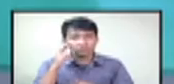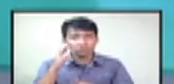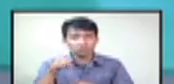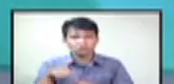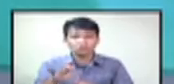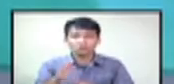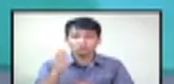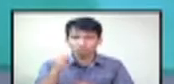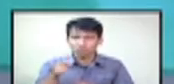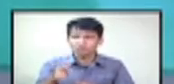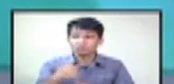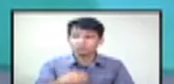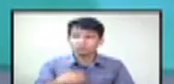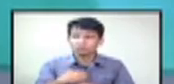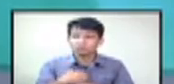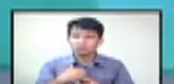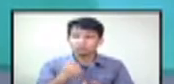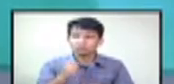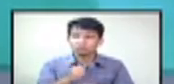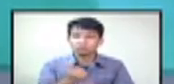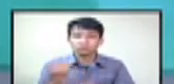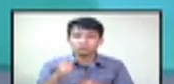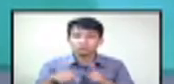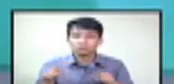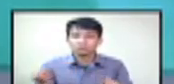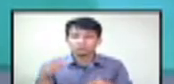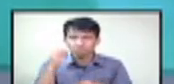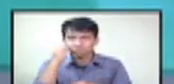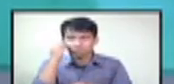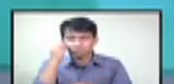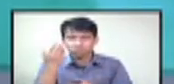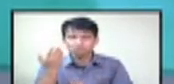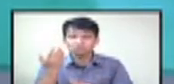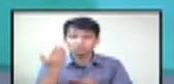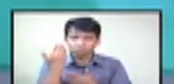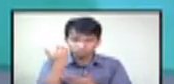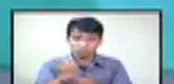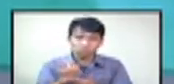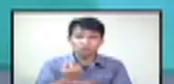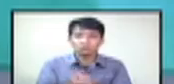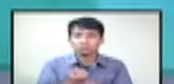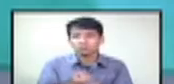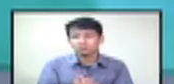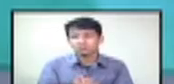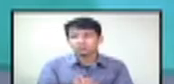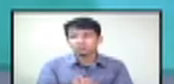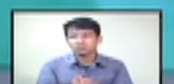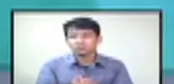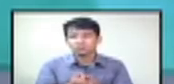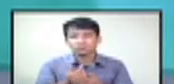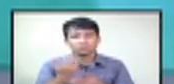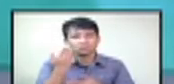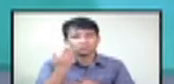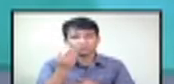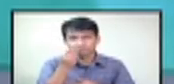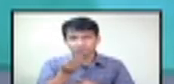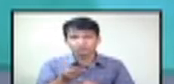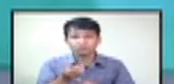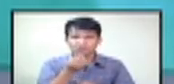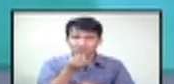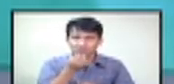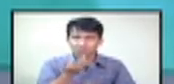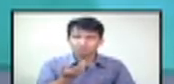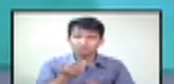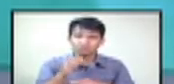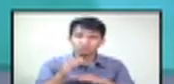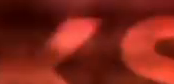ang kanilang amo na pinagtrabaho sila sa ibang bahay. Kulang din daw ang kanilang pasahod at bira sila bigyan ng pagkain. Narito po ang